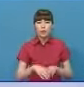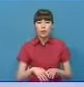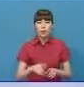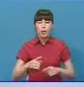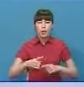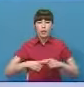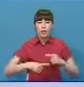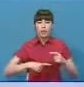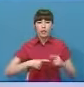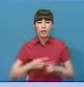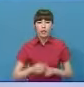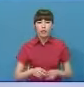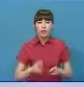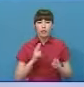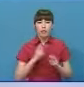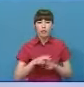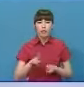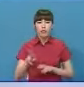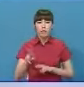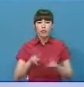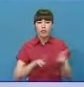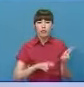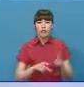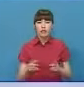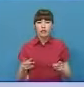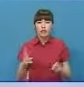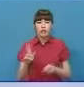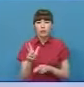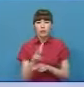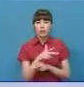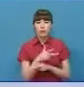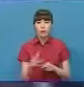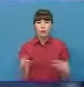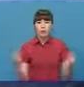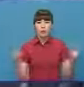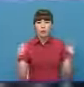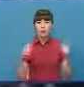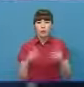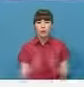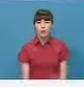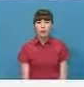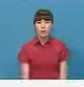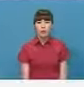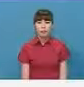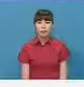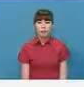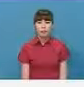теміржол вокзалында біздің түсірілім тобы да күтіп алды.